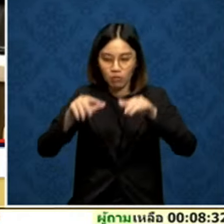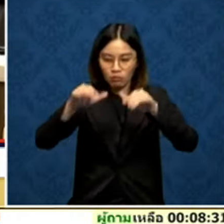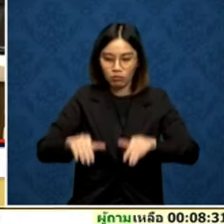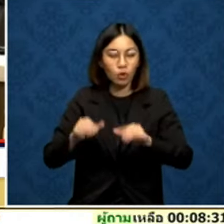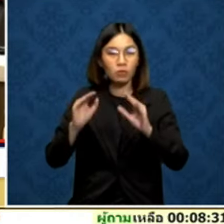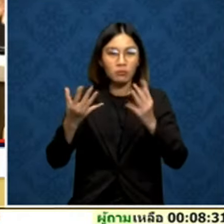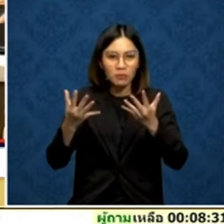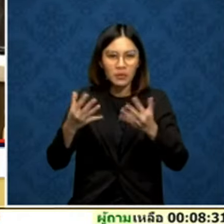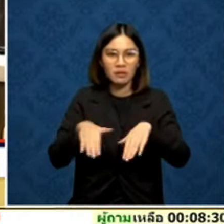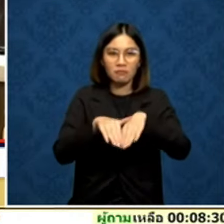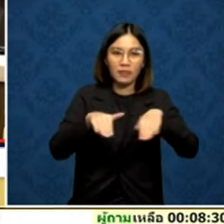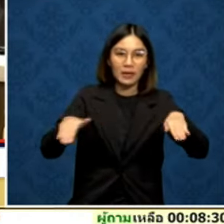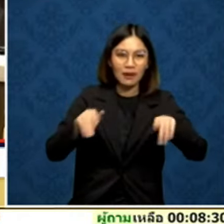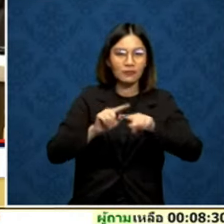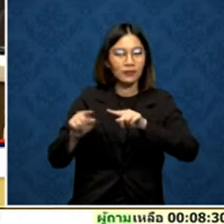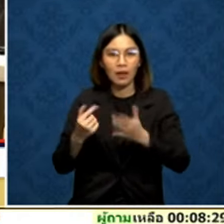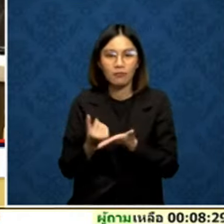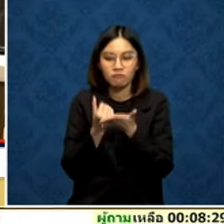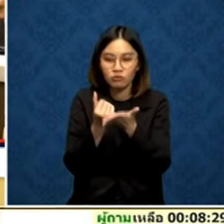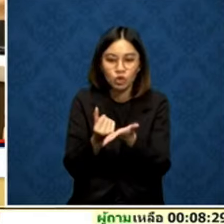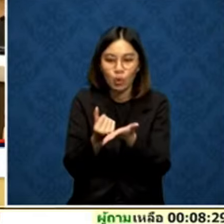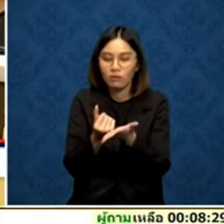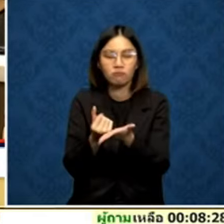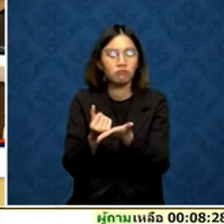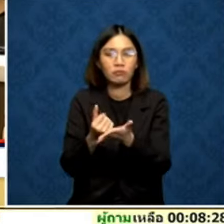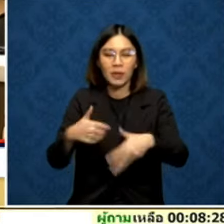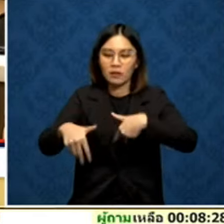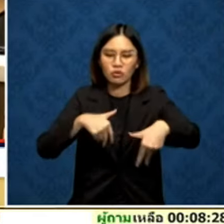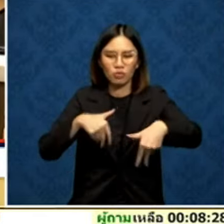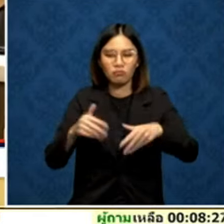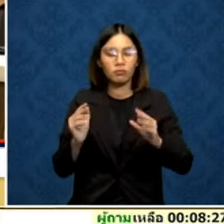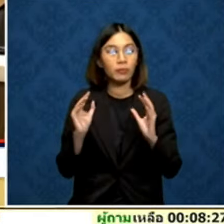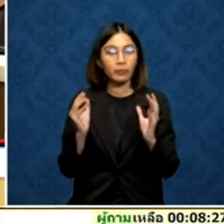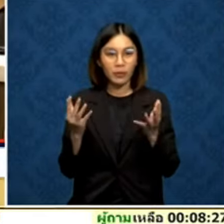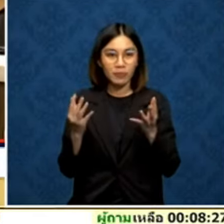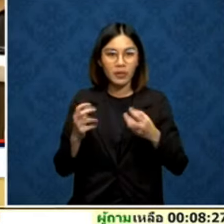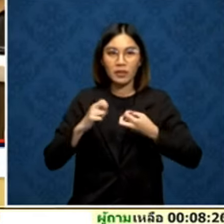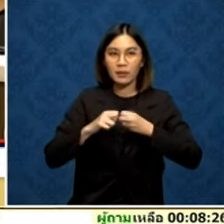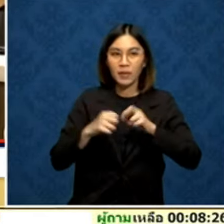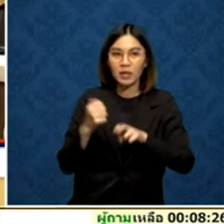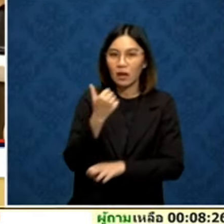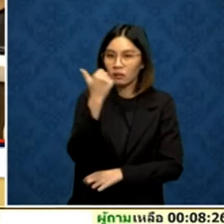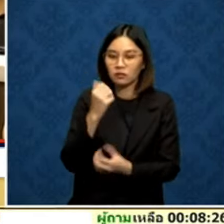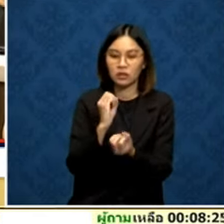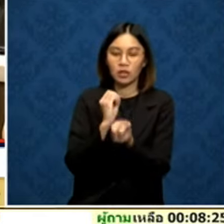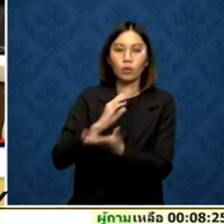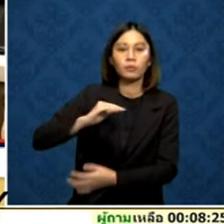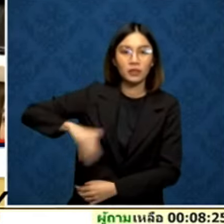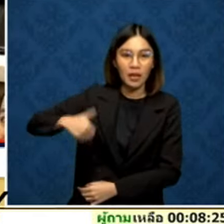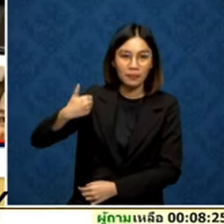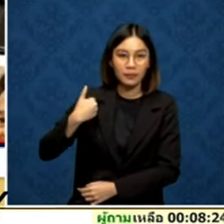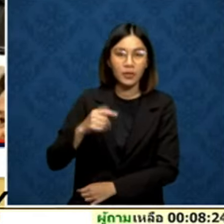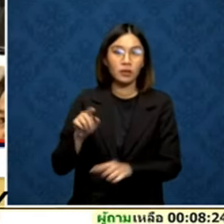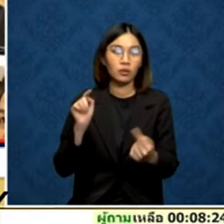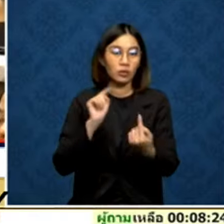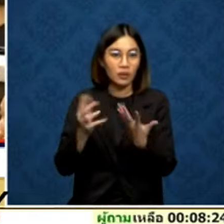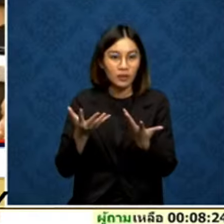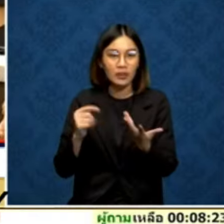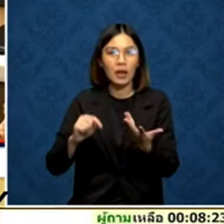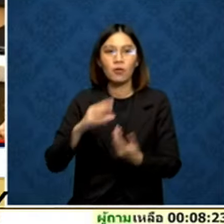คะแล้วเราไม่มีมาตรการอะไรมาที่จะช่วยเหลือค่าครองชีพประชาชนปัญหาอย่างอื่นก็ยังตามมานะคะเพราะว่าถึงแม้ว่าท่านเนี่ยจะ